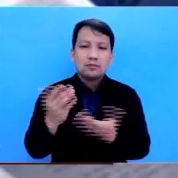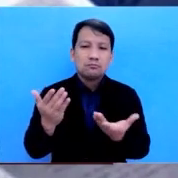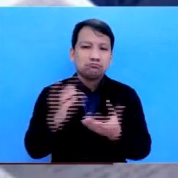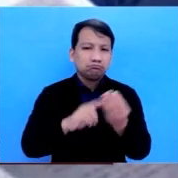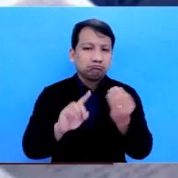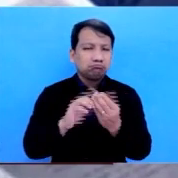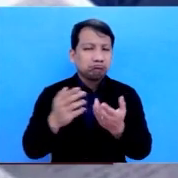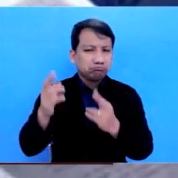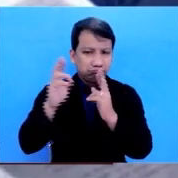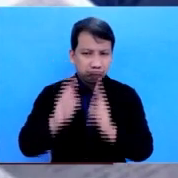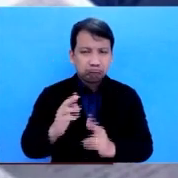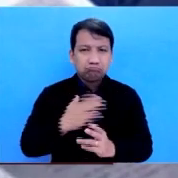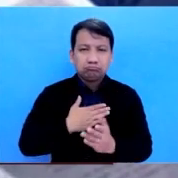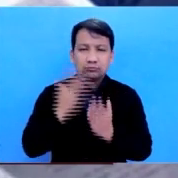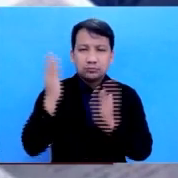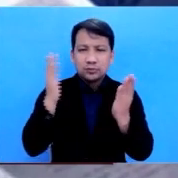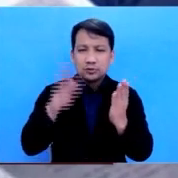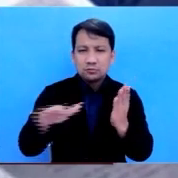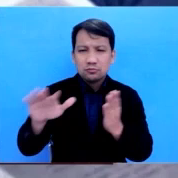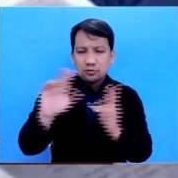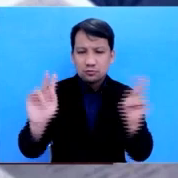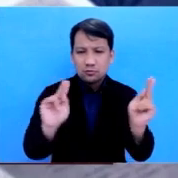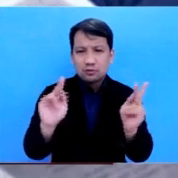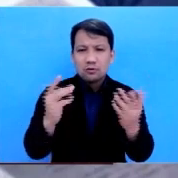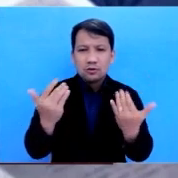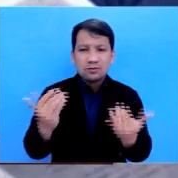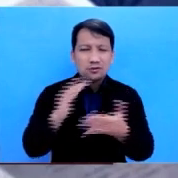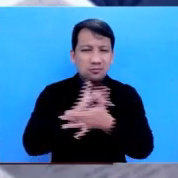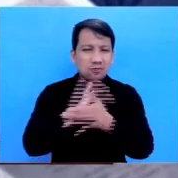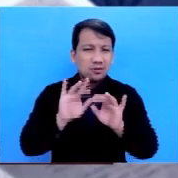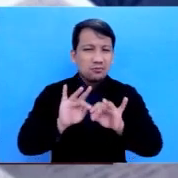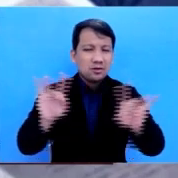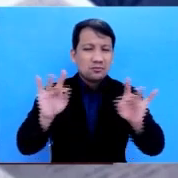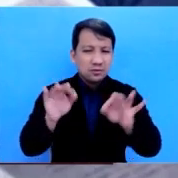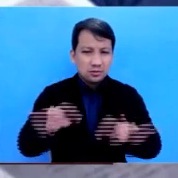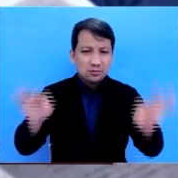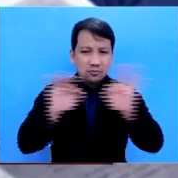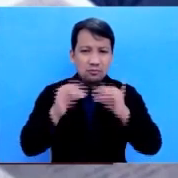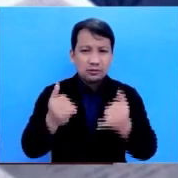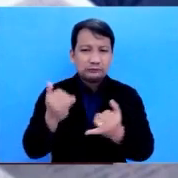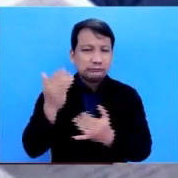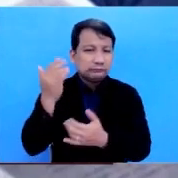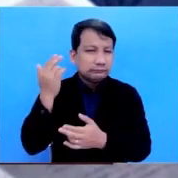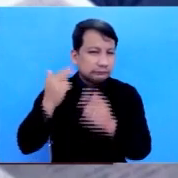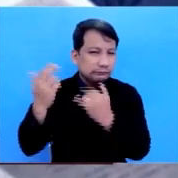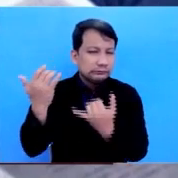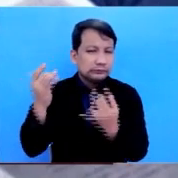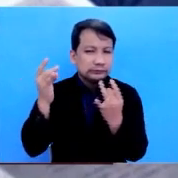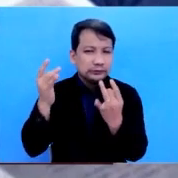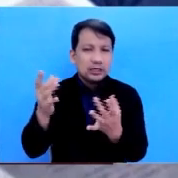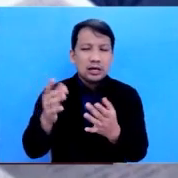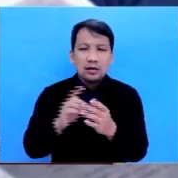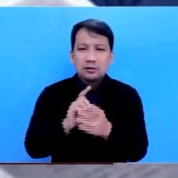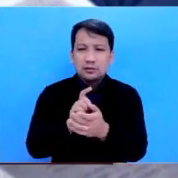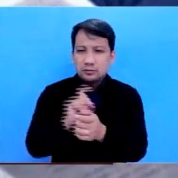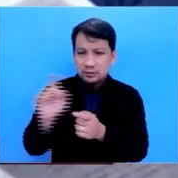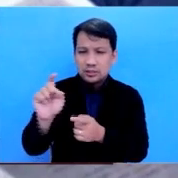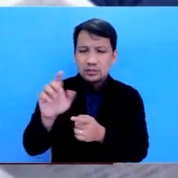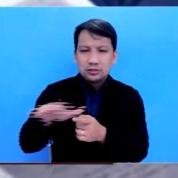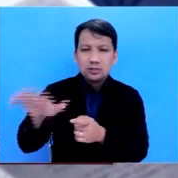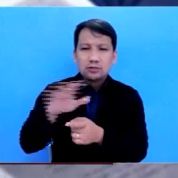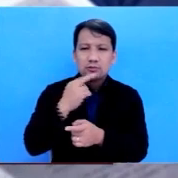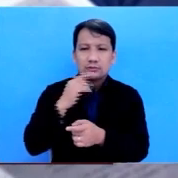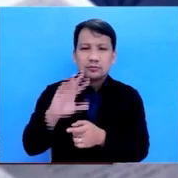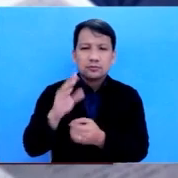na maglingkod sa taong bayan sa gitna ng kritikal na panahon sa ating kasaysayan. Sa text message ni Pangandaman sa News 5, sinabi